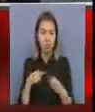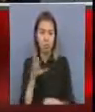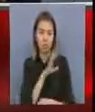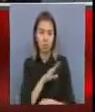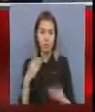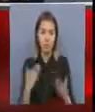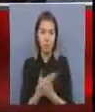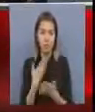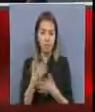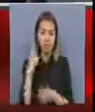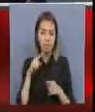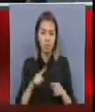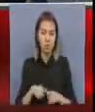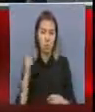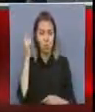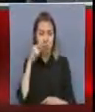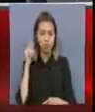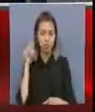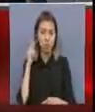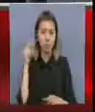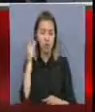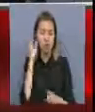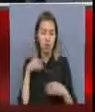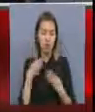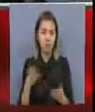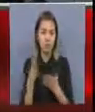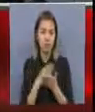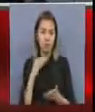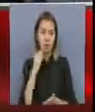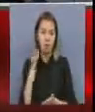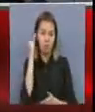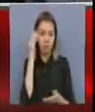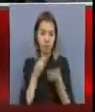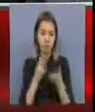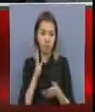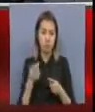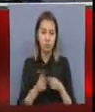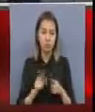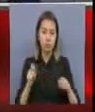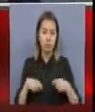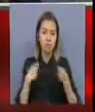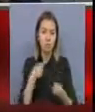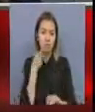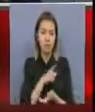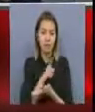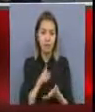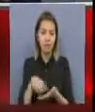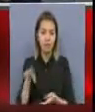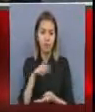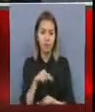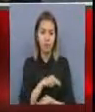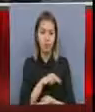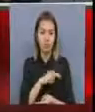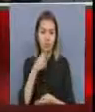болуы инновациялық технологияларды меңгерумен, білім беру саласының сапалы қызметімен бағаланбақ. Жолдауда айқындалған міндеттерді жүзеге